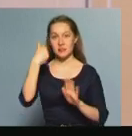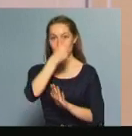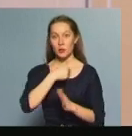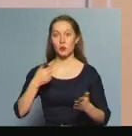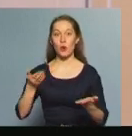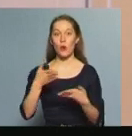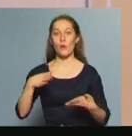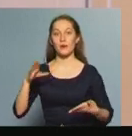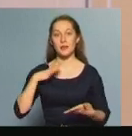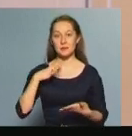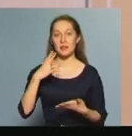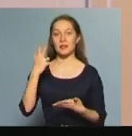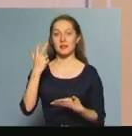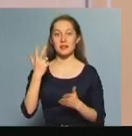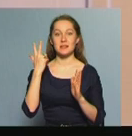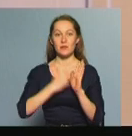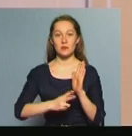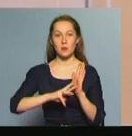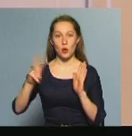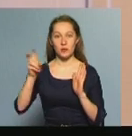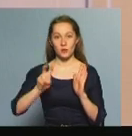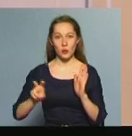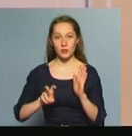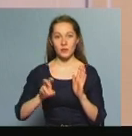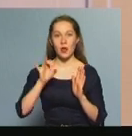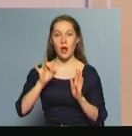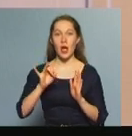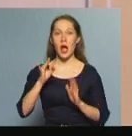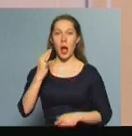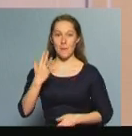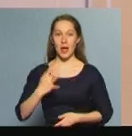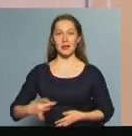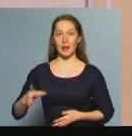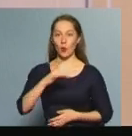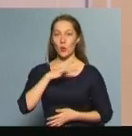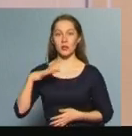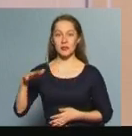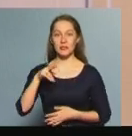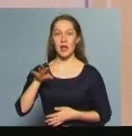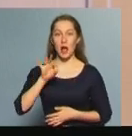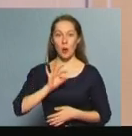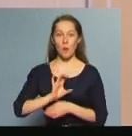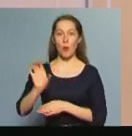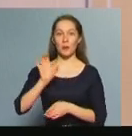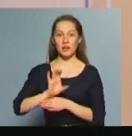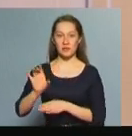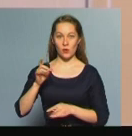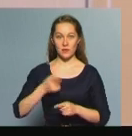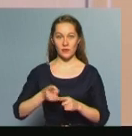цифры 380 миллионов долларов и стали пятым регионом России по приросту несырьевого